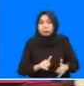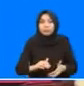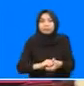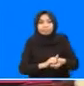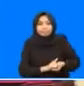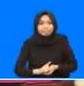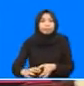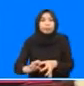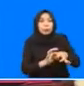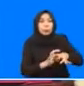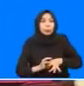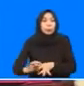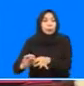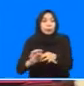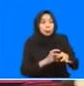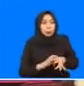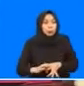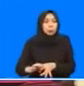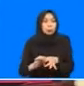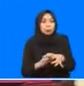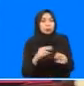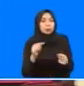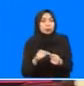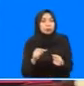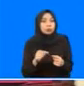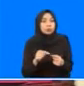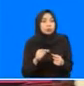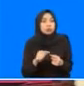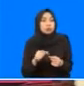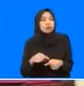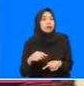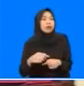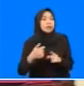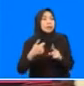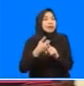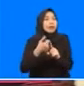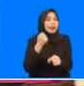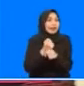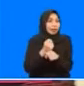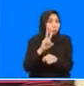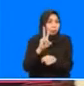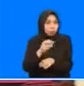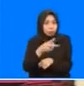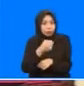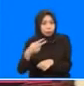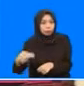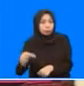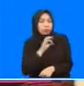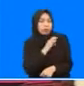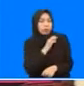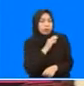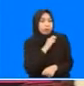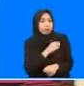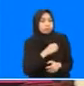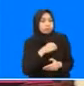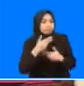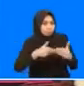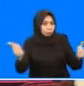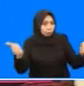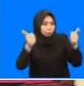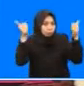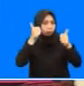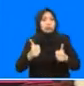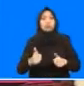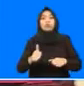royong agar kita bisa menyukseskan presidensi G20 Indonesia serta mewujudkan merdeka belajar,